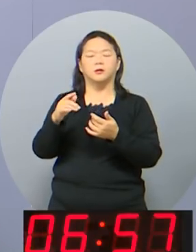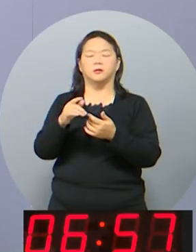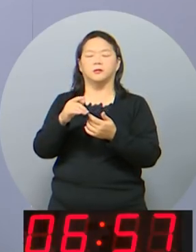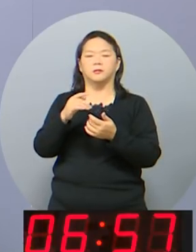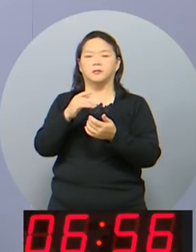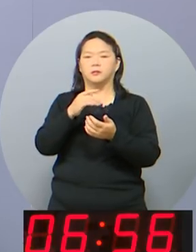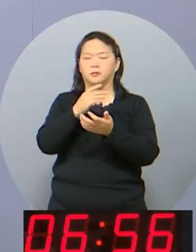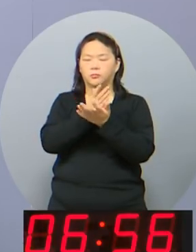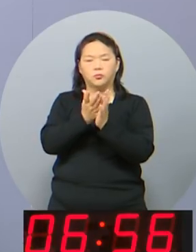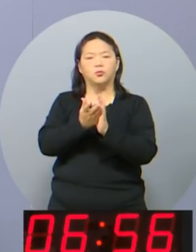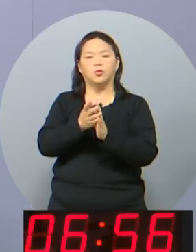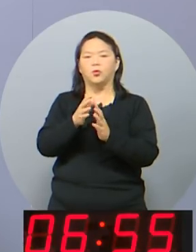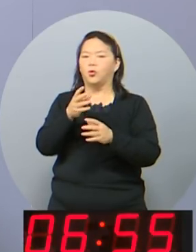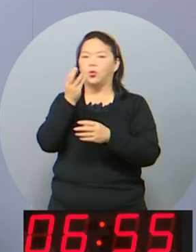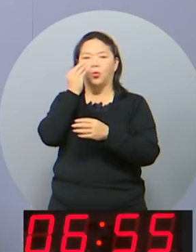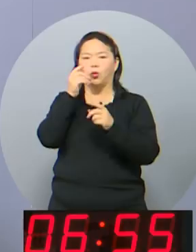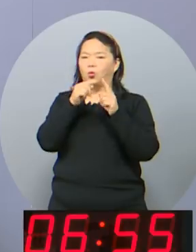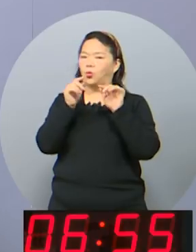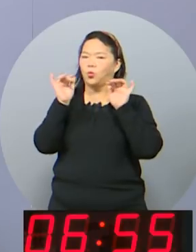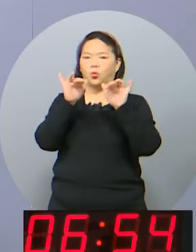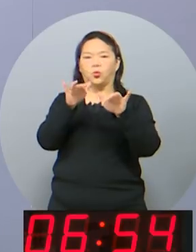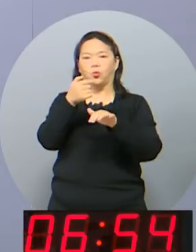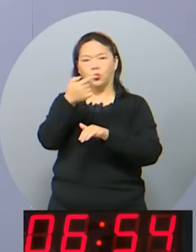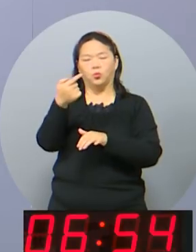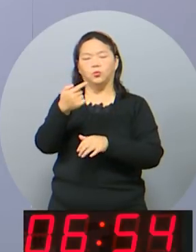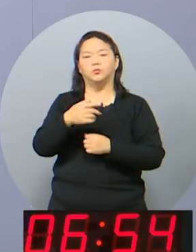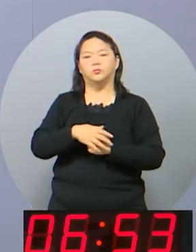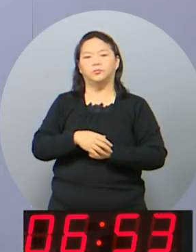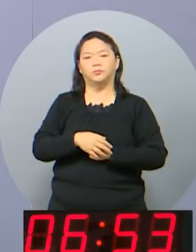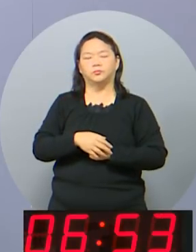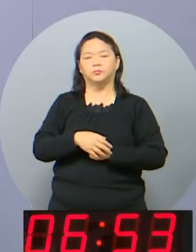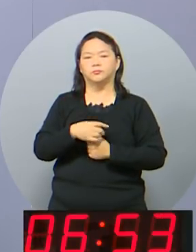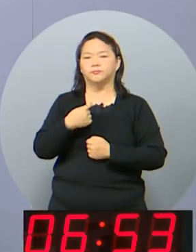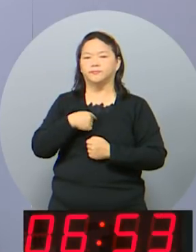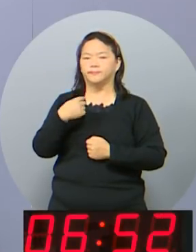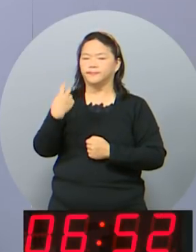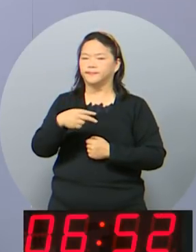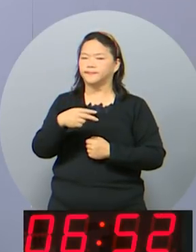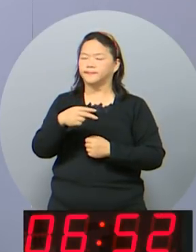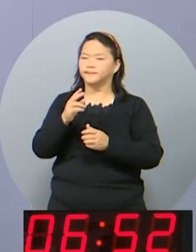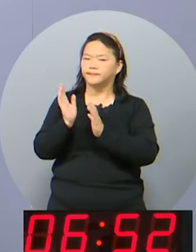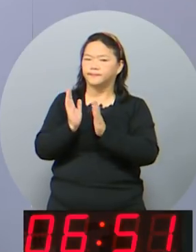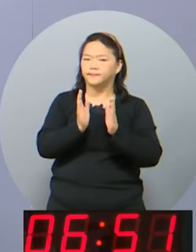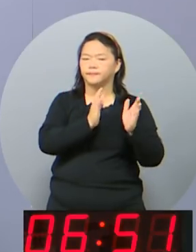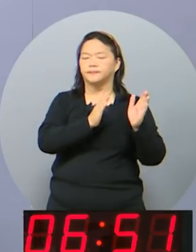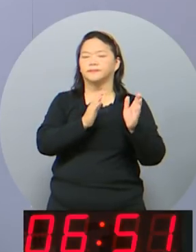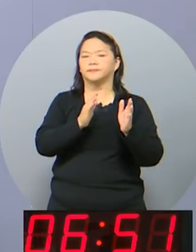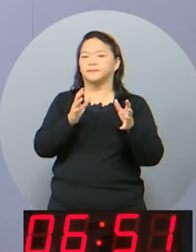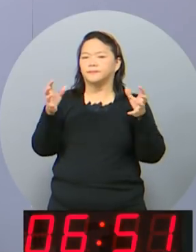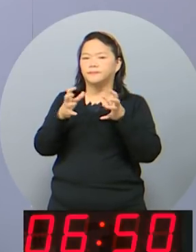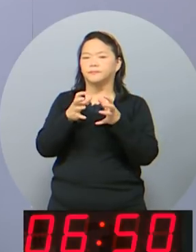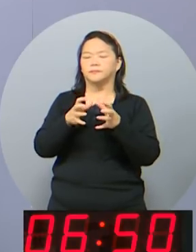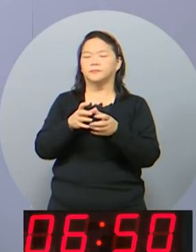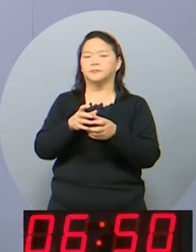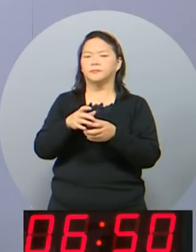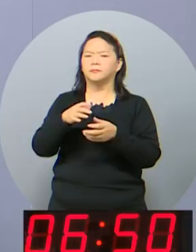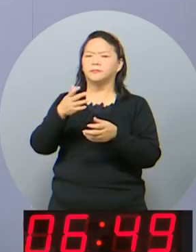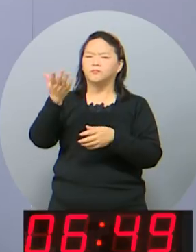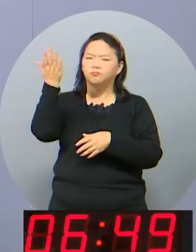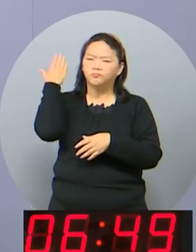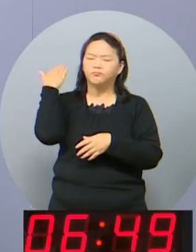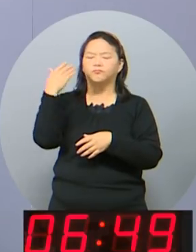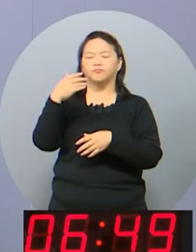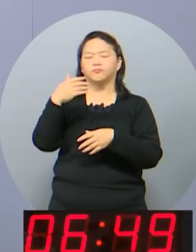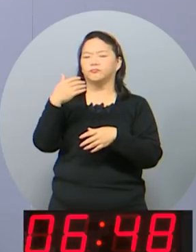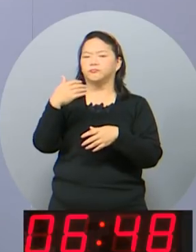集附着很多的观光资源，那有待我们去加以整合。那过去可能在这边我们没有做了一